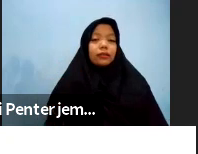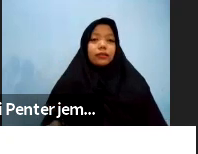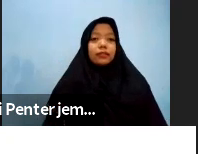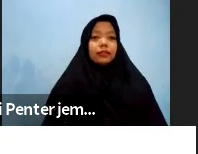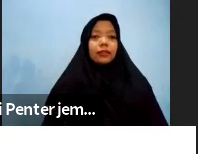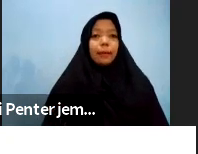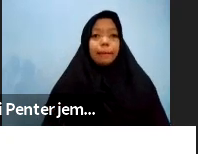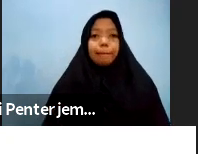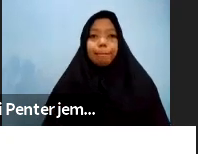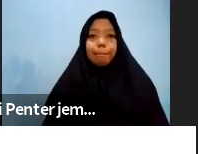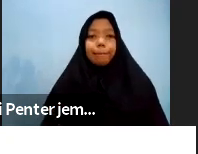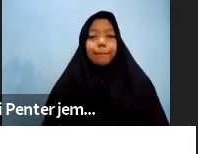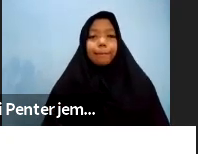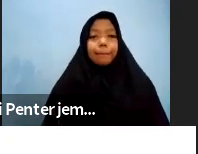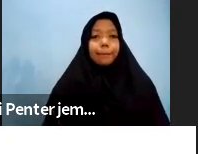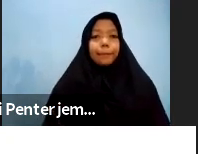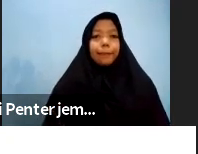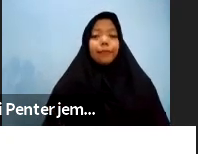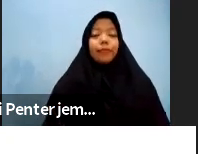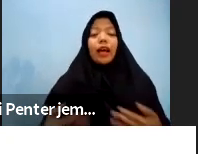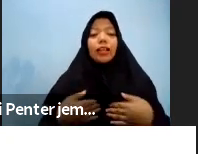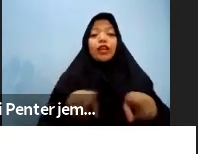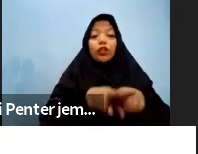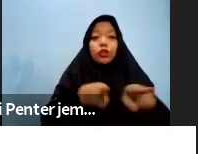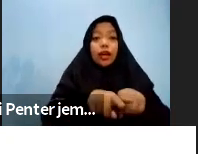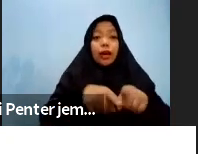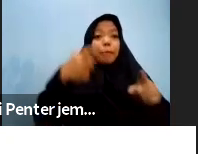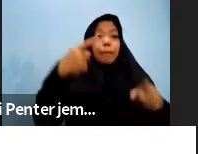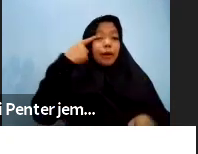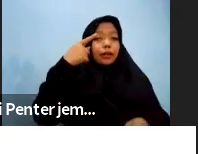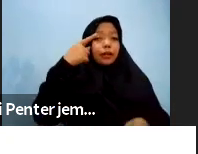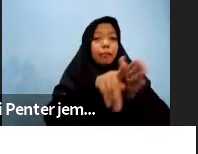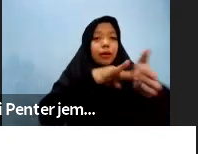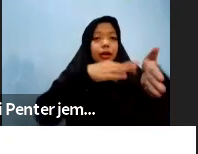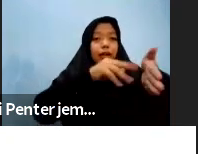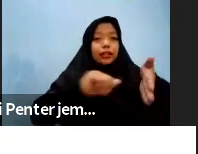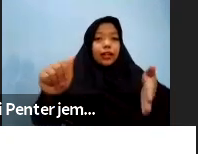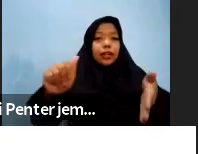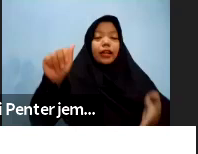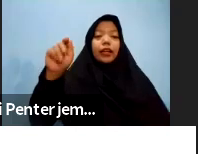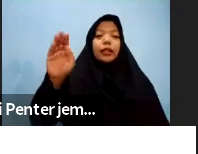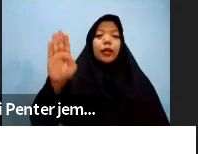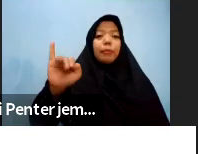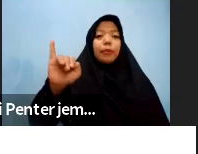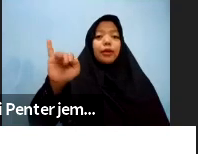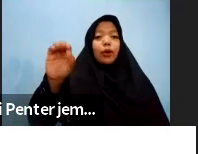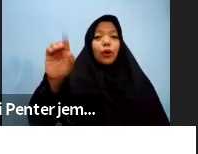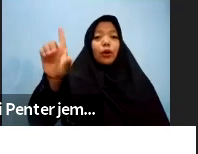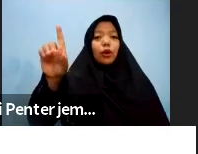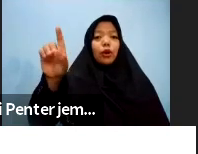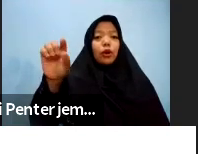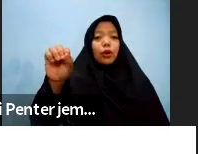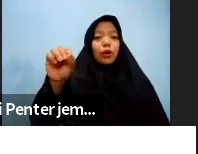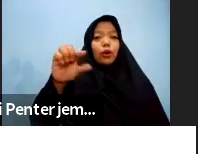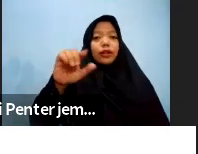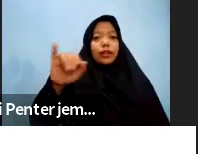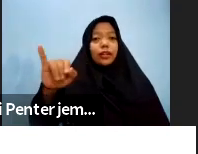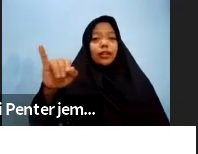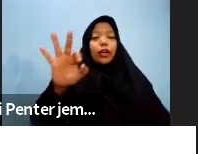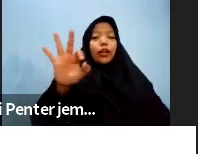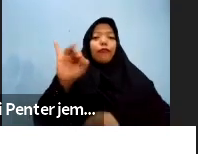untuk SMP ada ideologi bahasa Inggris bahasa Inggrisnya sejarah fisika matematika ekonomi